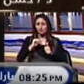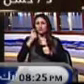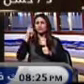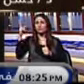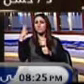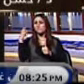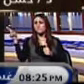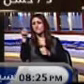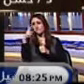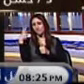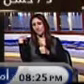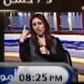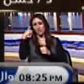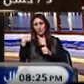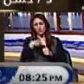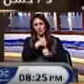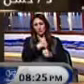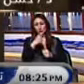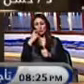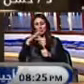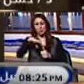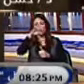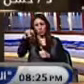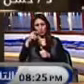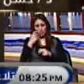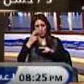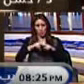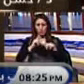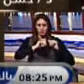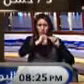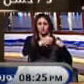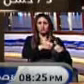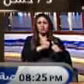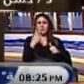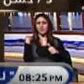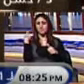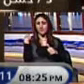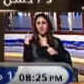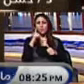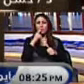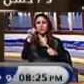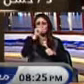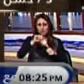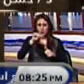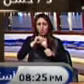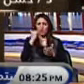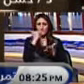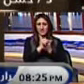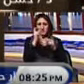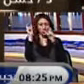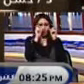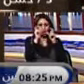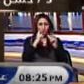مع شرطه المرافق بالتعاون مع الشرطه اللي موجوده في المنطقه مع مباحث التموين مع اي جهات رقابيه